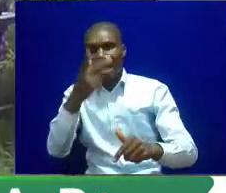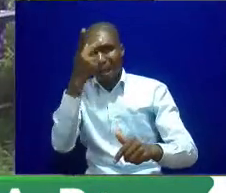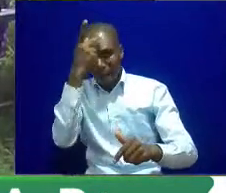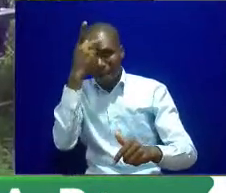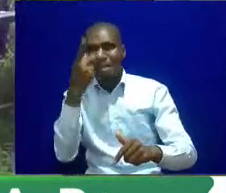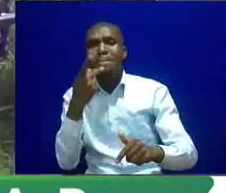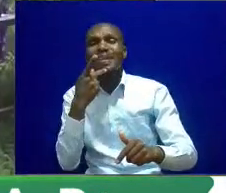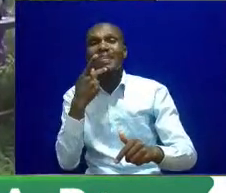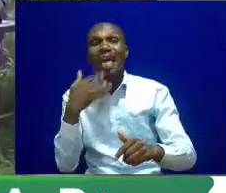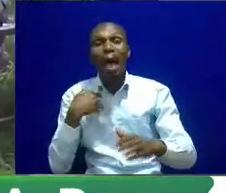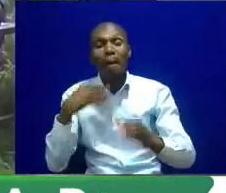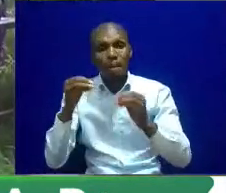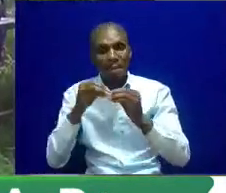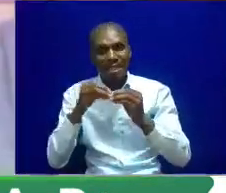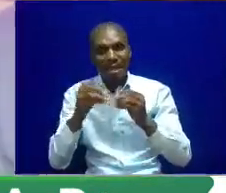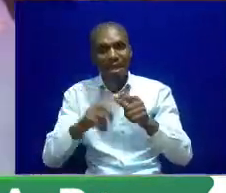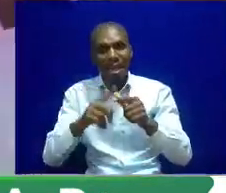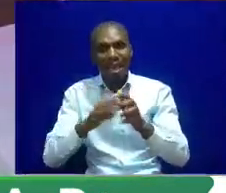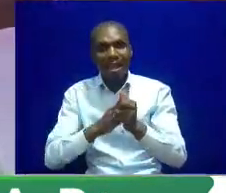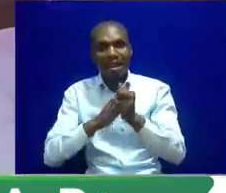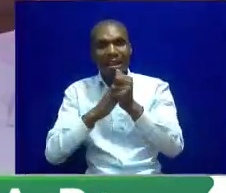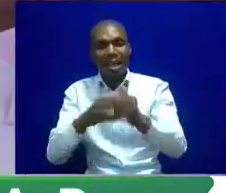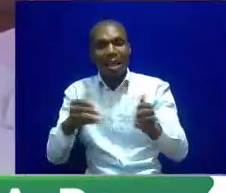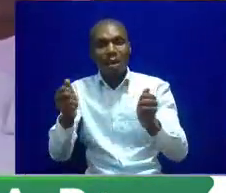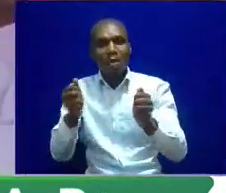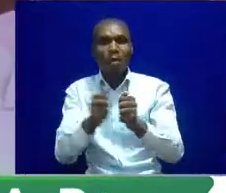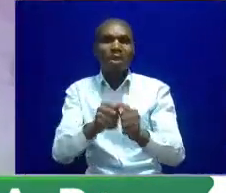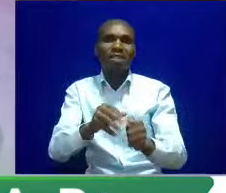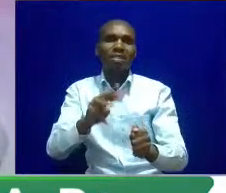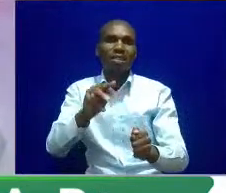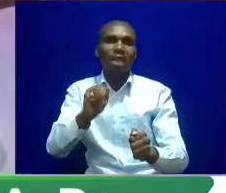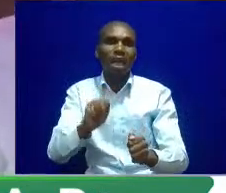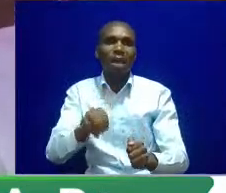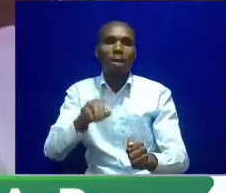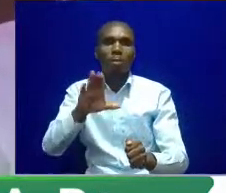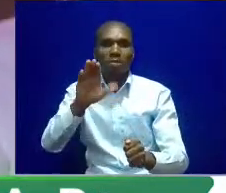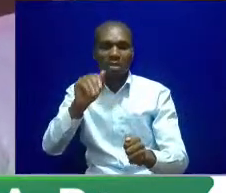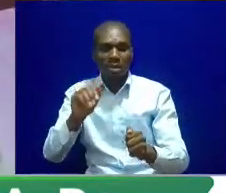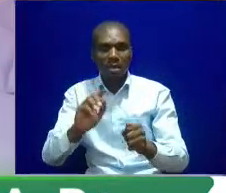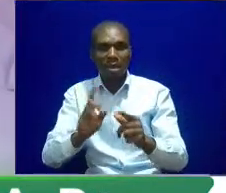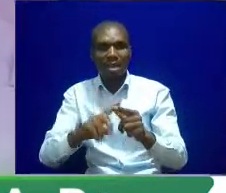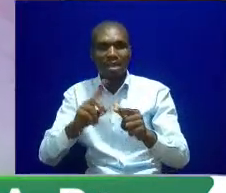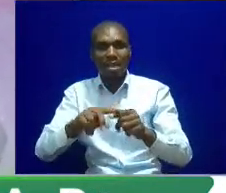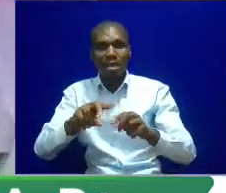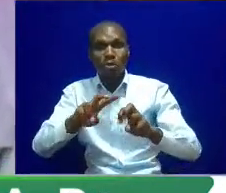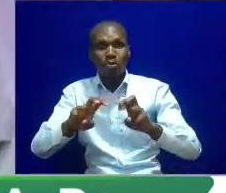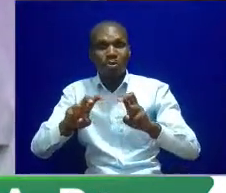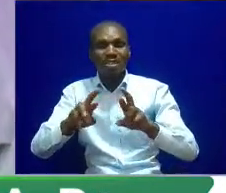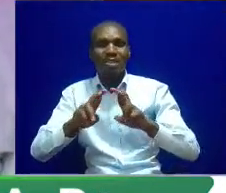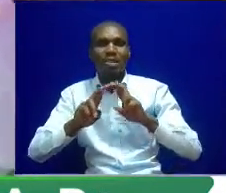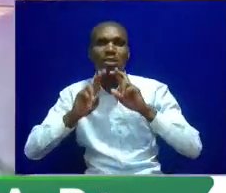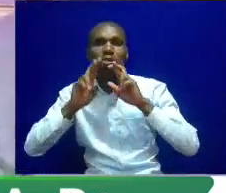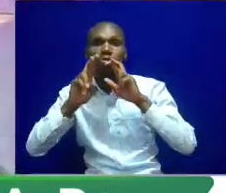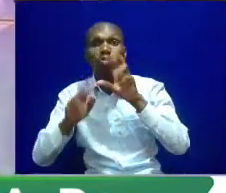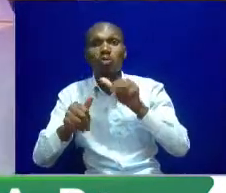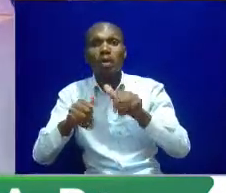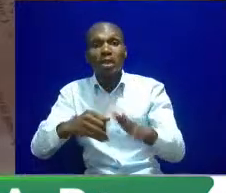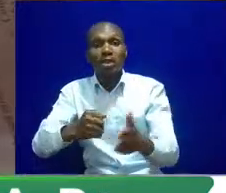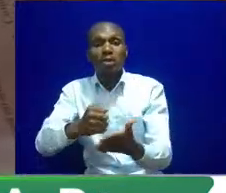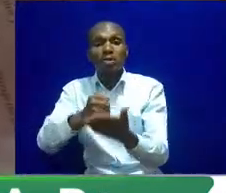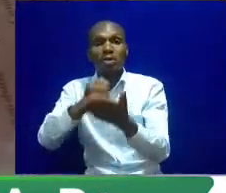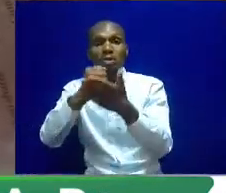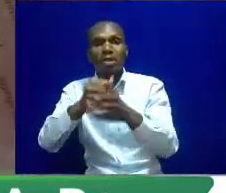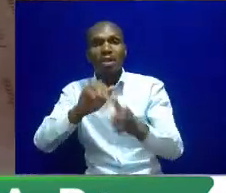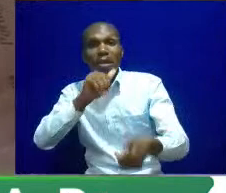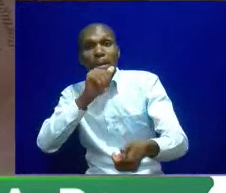ege karokia bene, yekura guanomwa MCA wenseme yo Vincent Abuga, iliokoligia amachibu ayara chikone kianga,